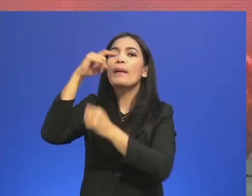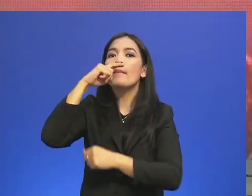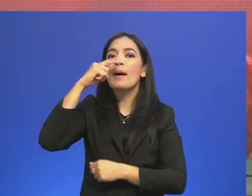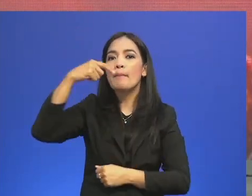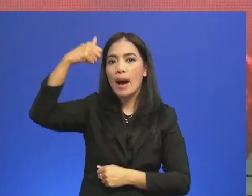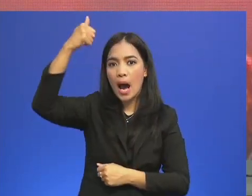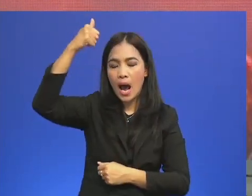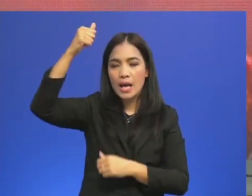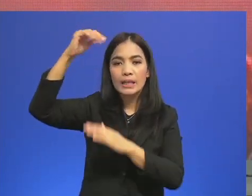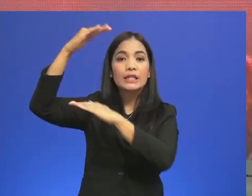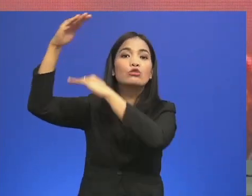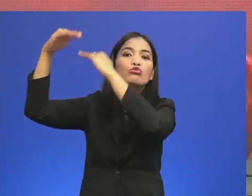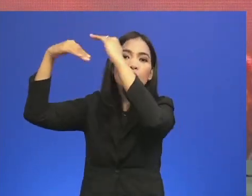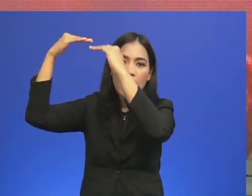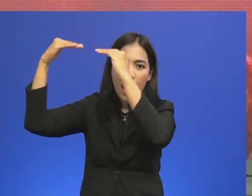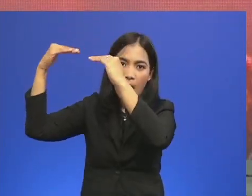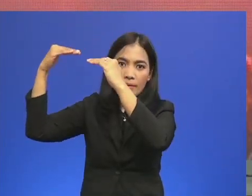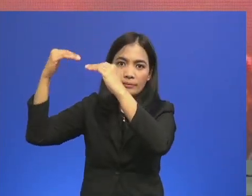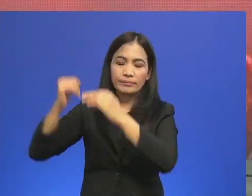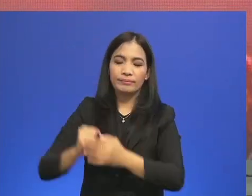surga.